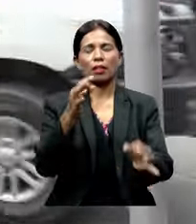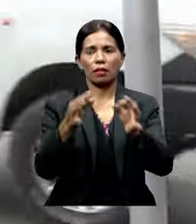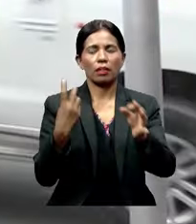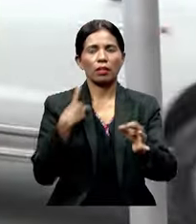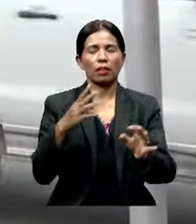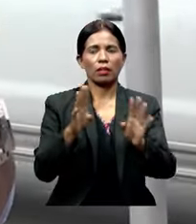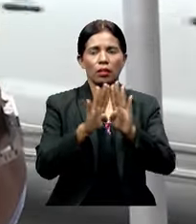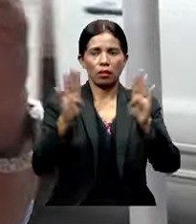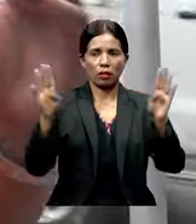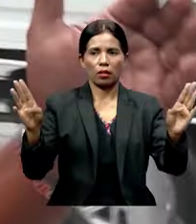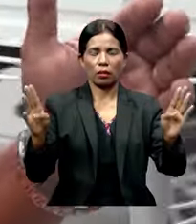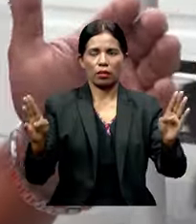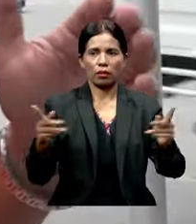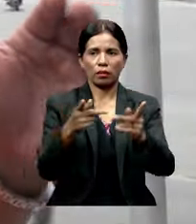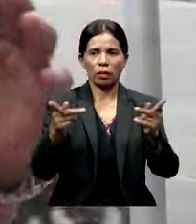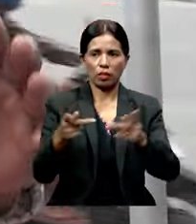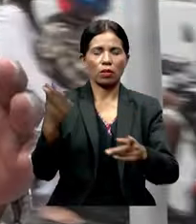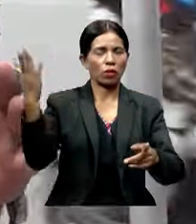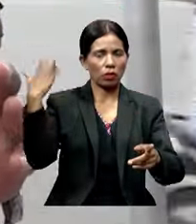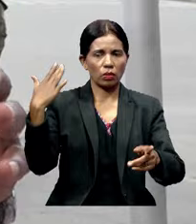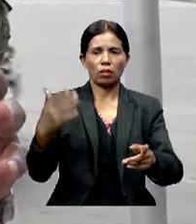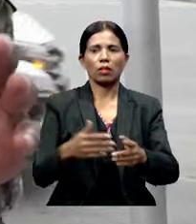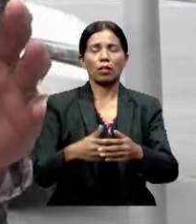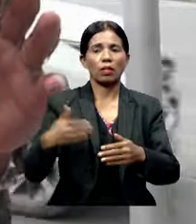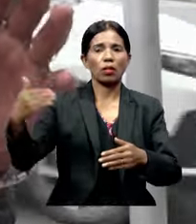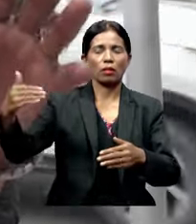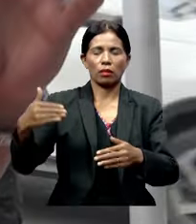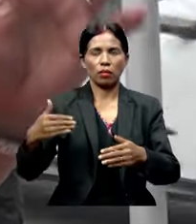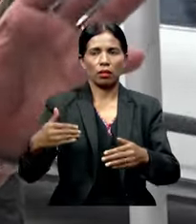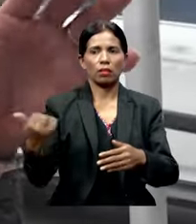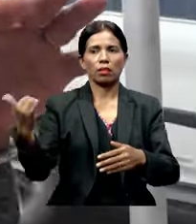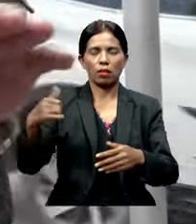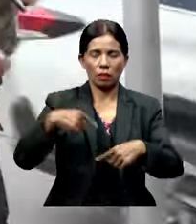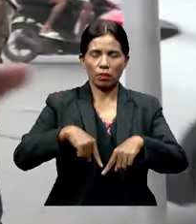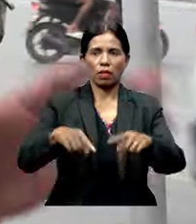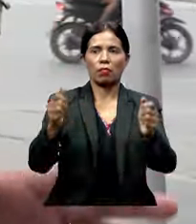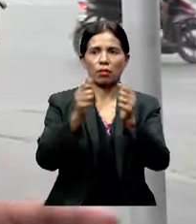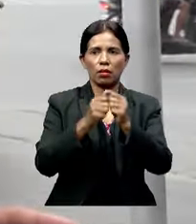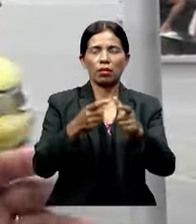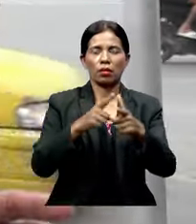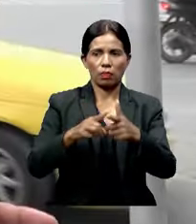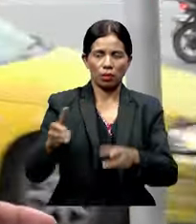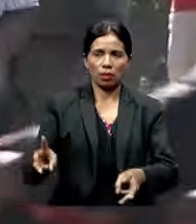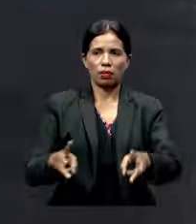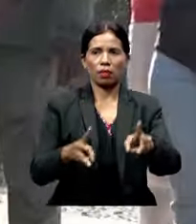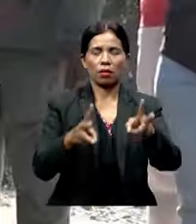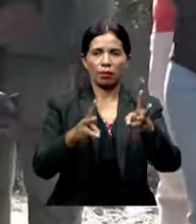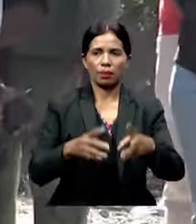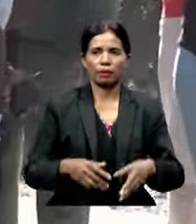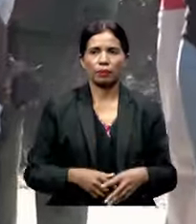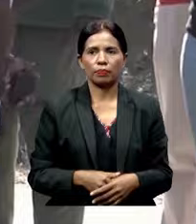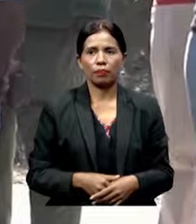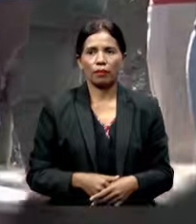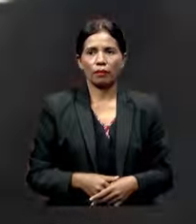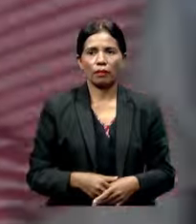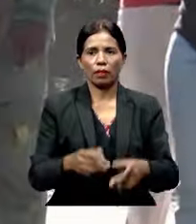tena ida raida kutuk ne luang ne maka ita bok ona sei wika tak sira bel bahu tularan depois strana ne bel livre persira bel se